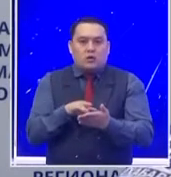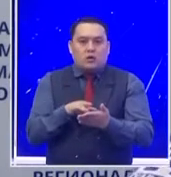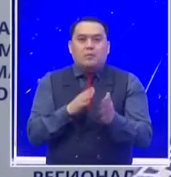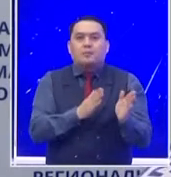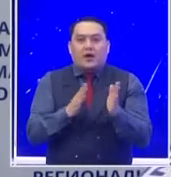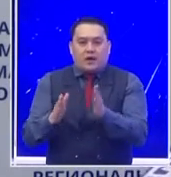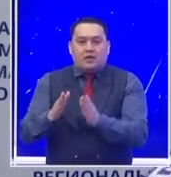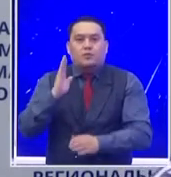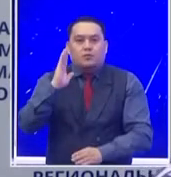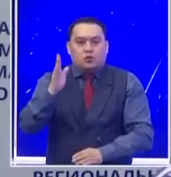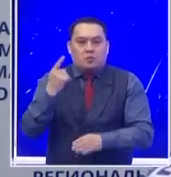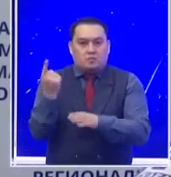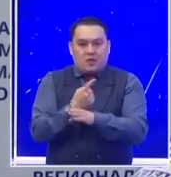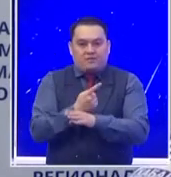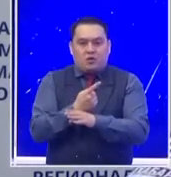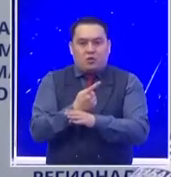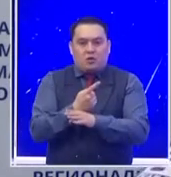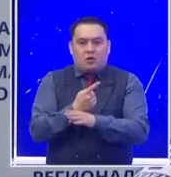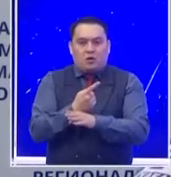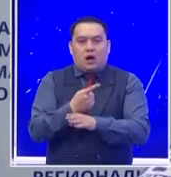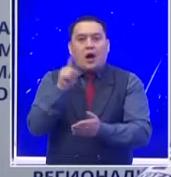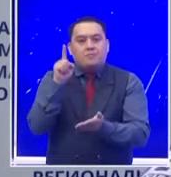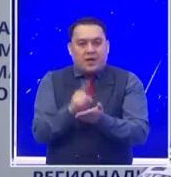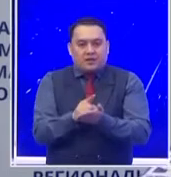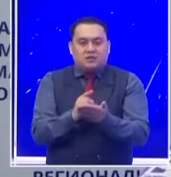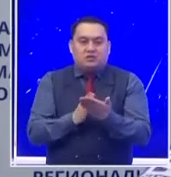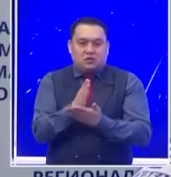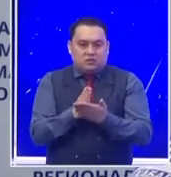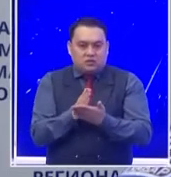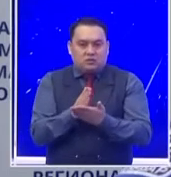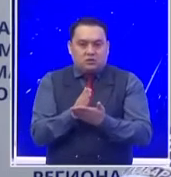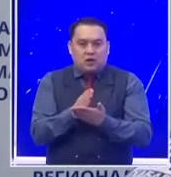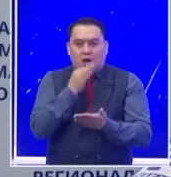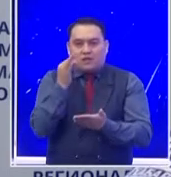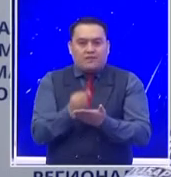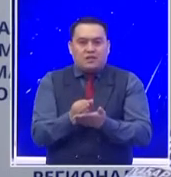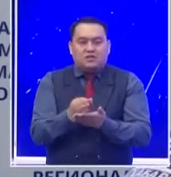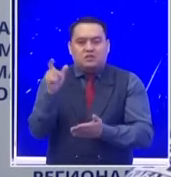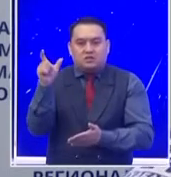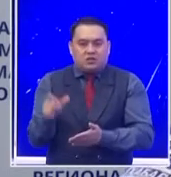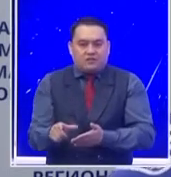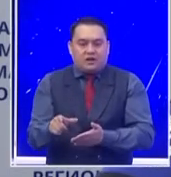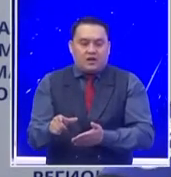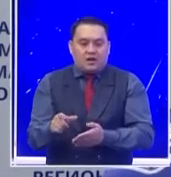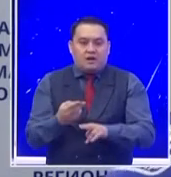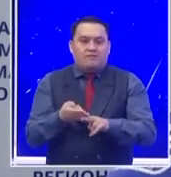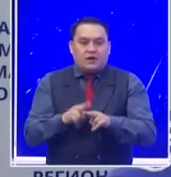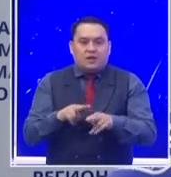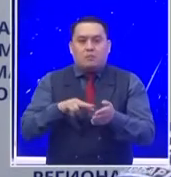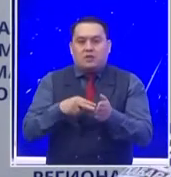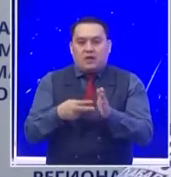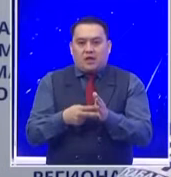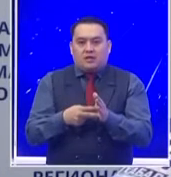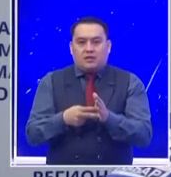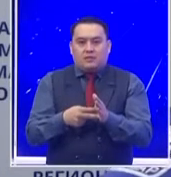порядок первую очередь должен быть какой-то гражданский долг вот ответственность каждого жителя должно быть и в этом плане именно